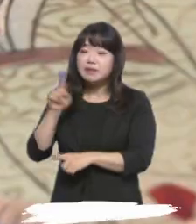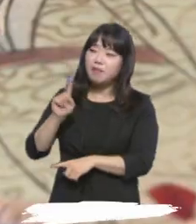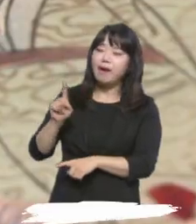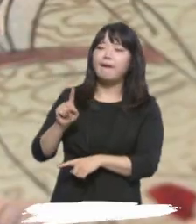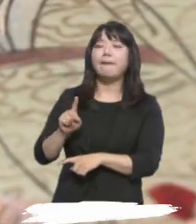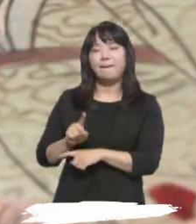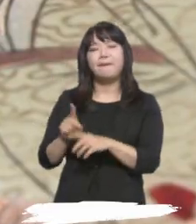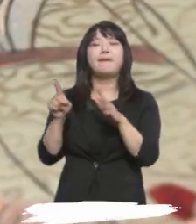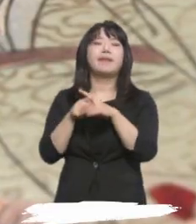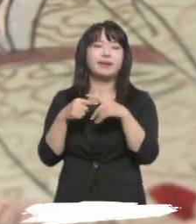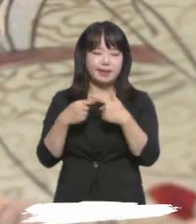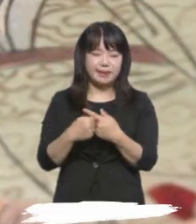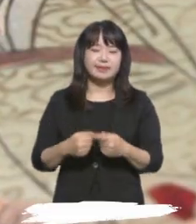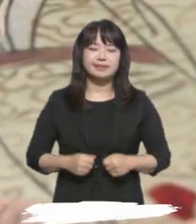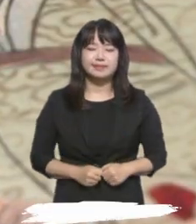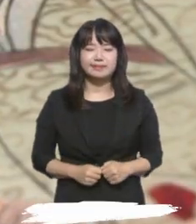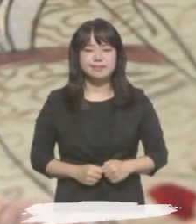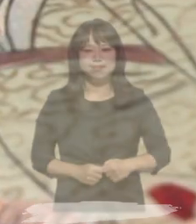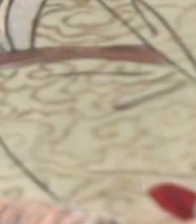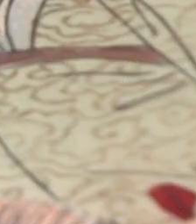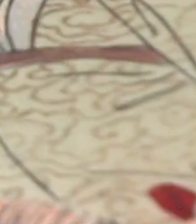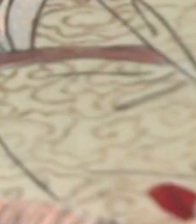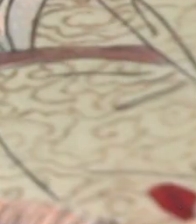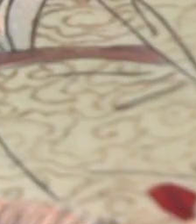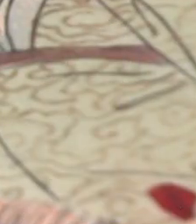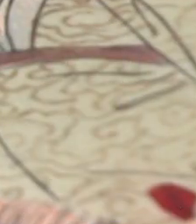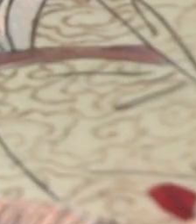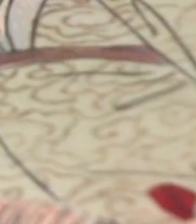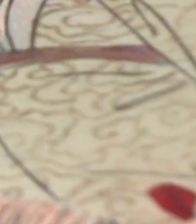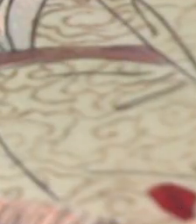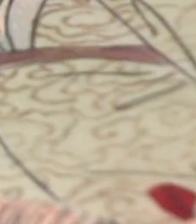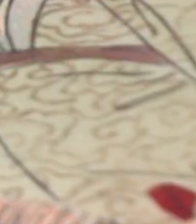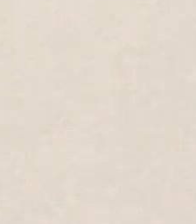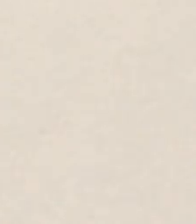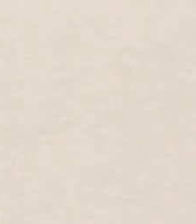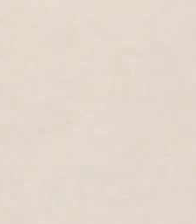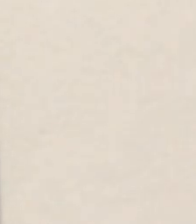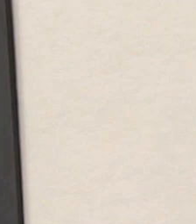있습니다. BTV 뉴스 양진호입니다.